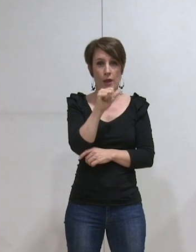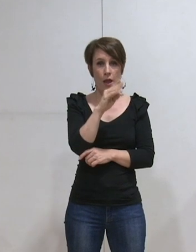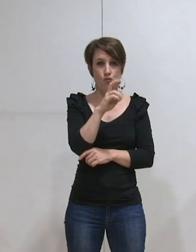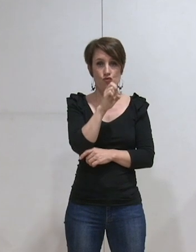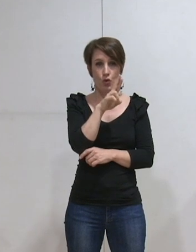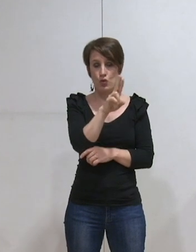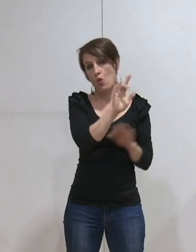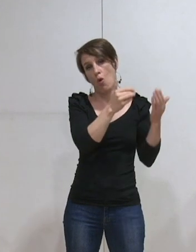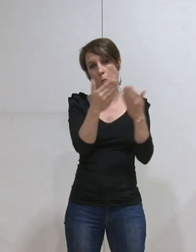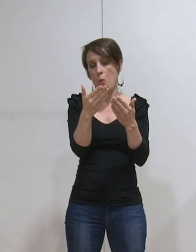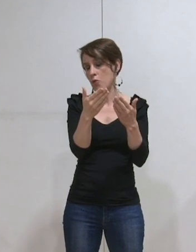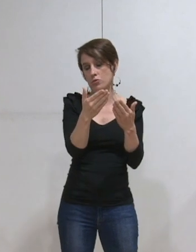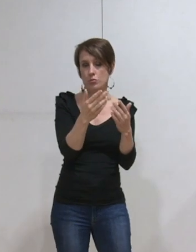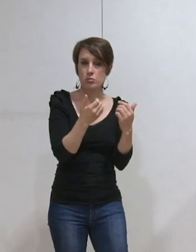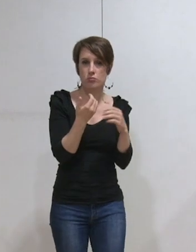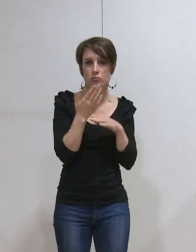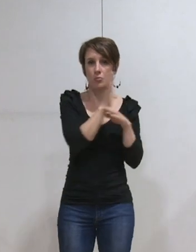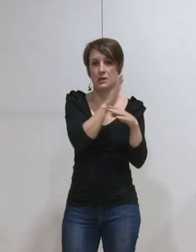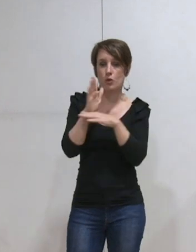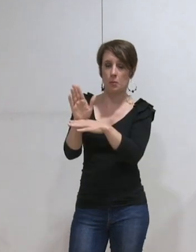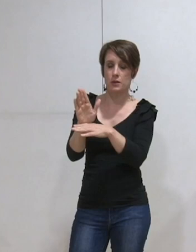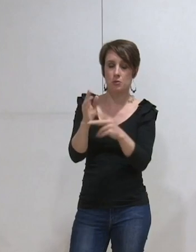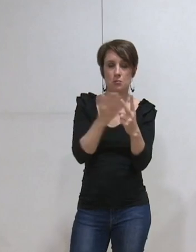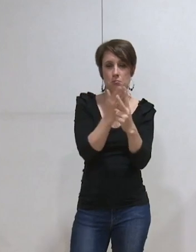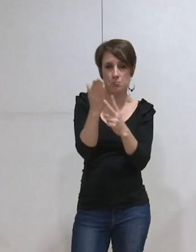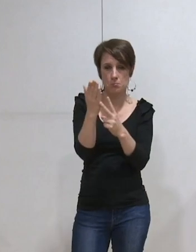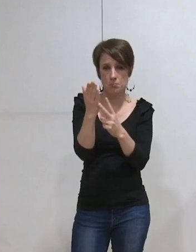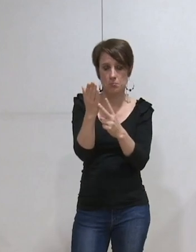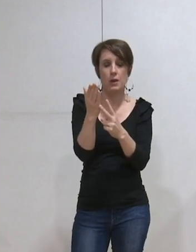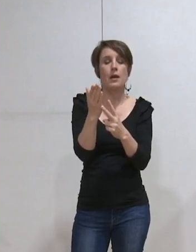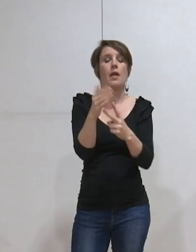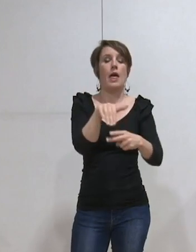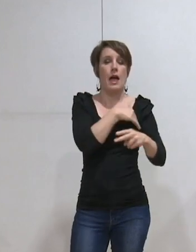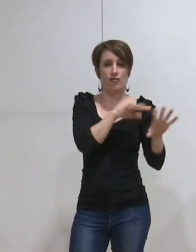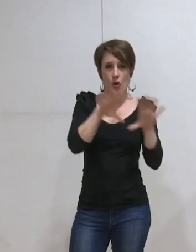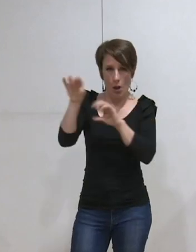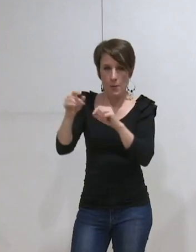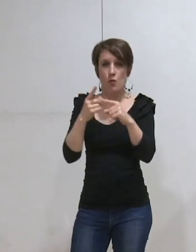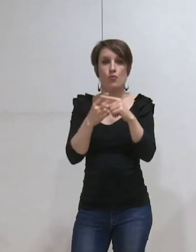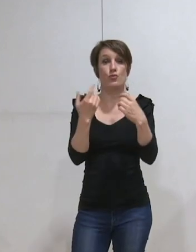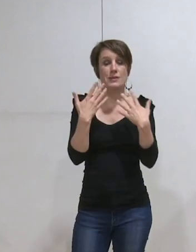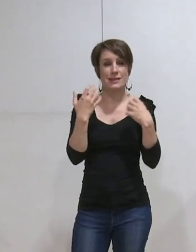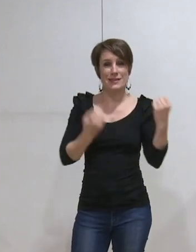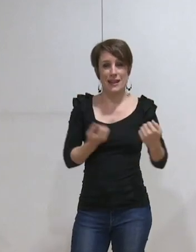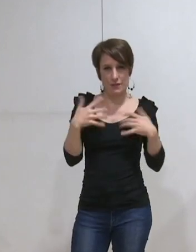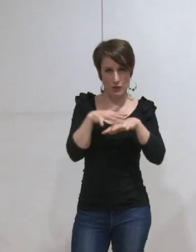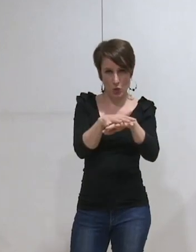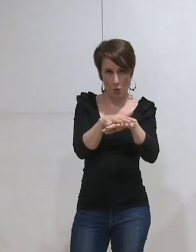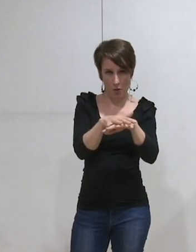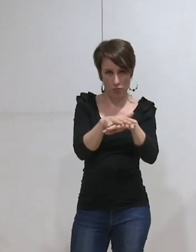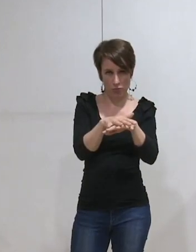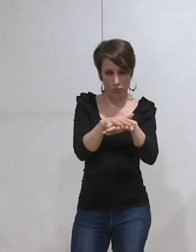fois le projet de délibération sur les services communs et et les transferts mettre en avant